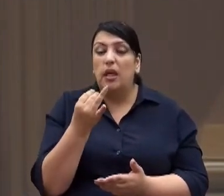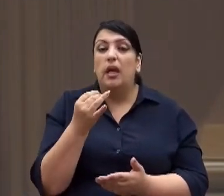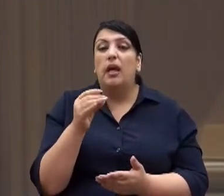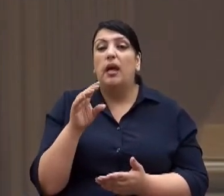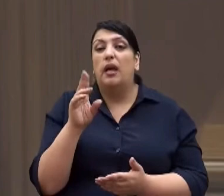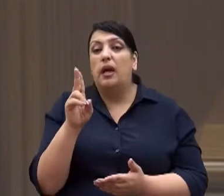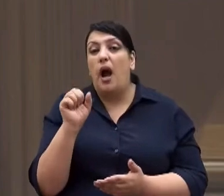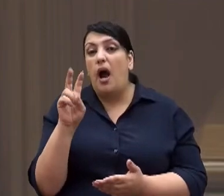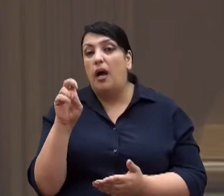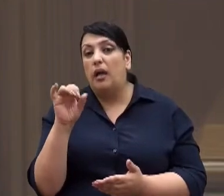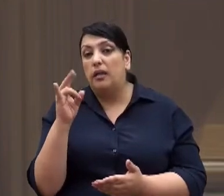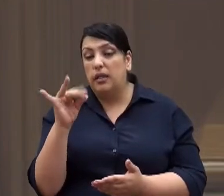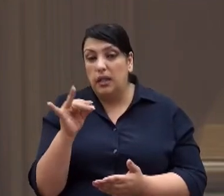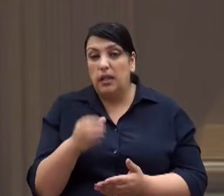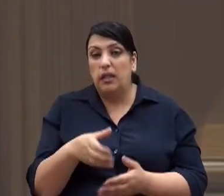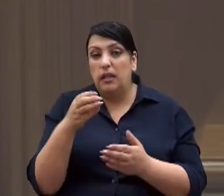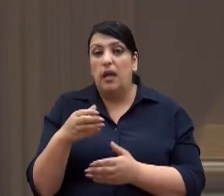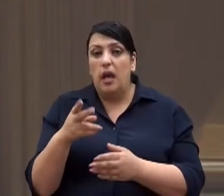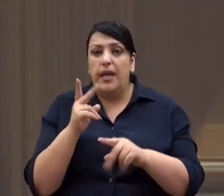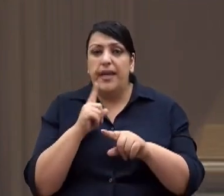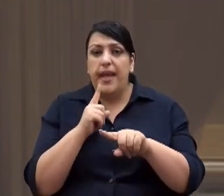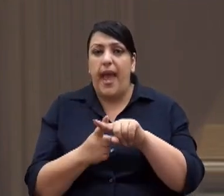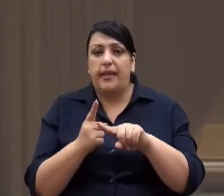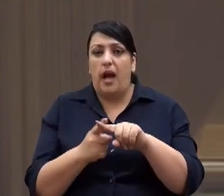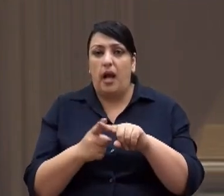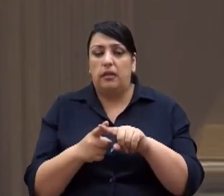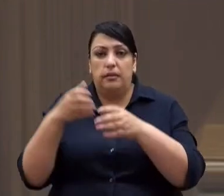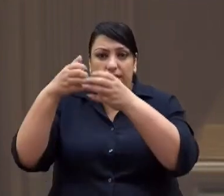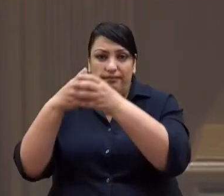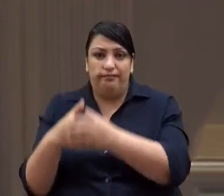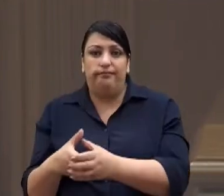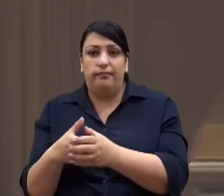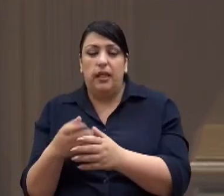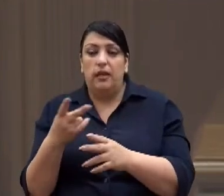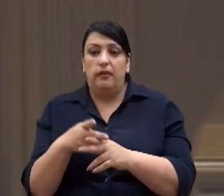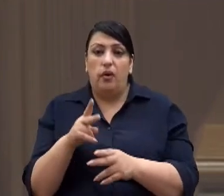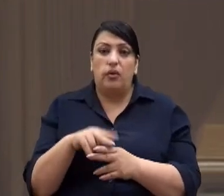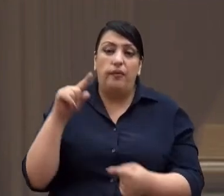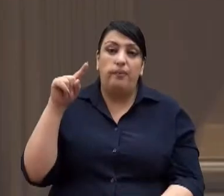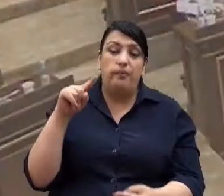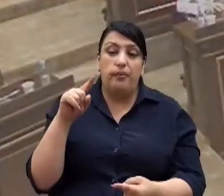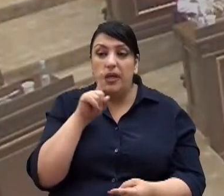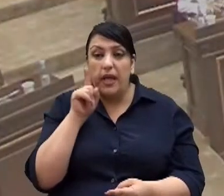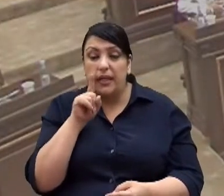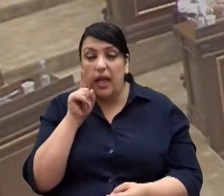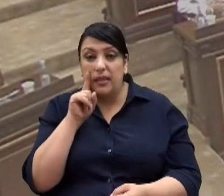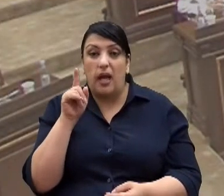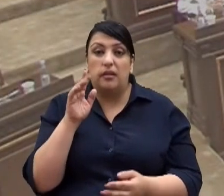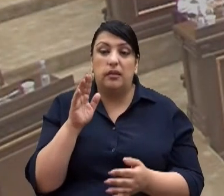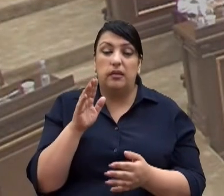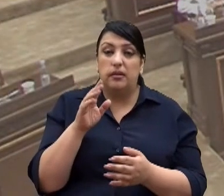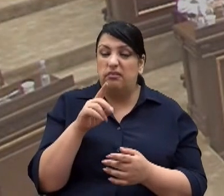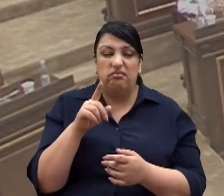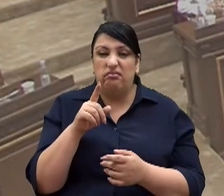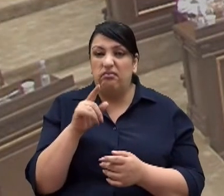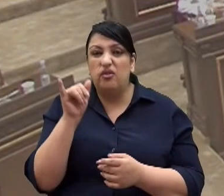կողք տնկում են երկաթեսյուներ, որովհետև փոքր, ճկուն, երիտասարդ ծառը չի